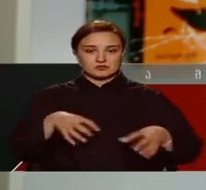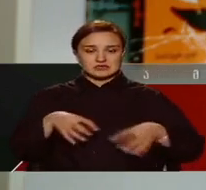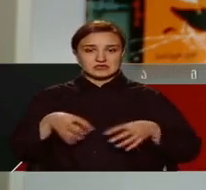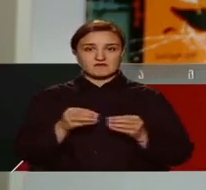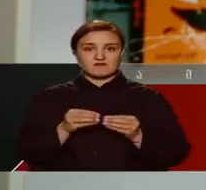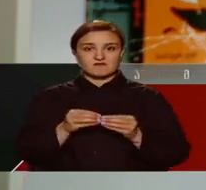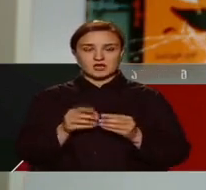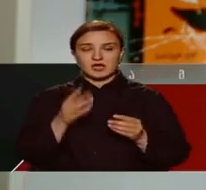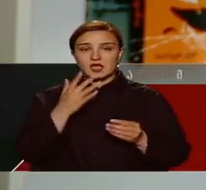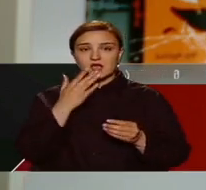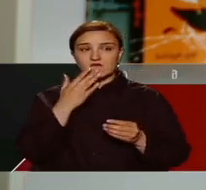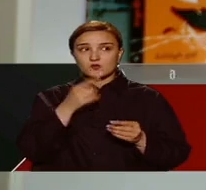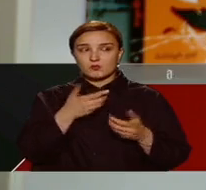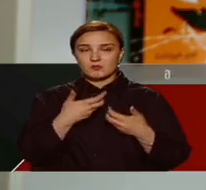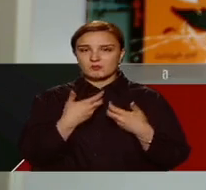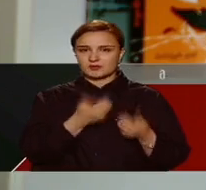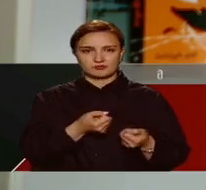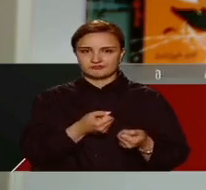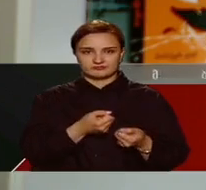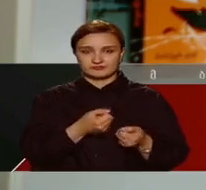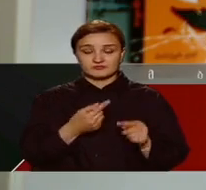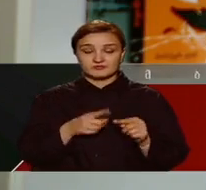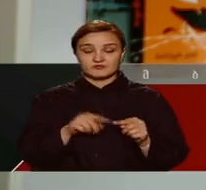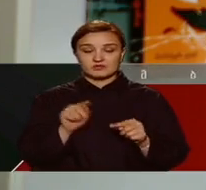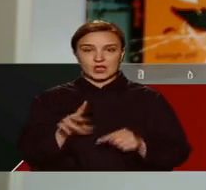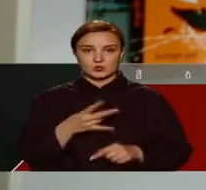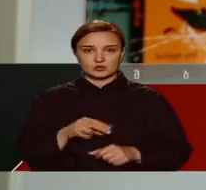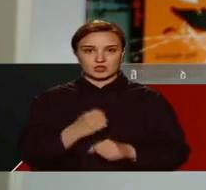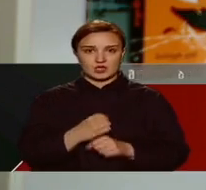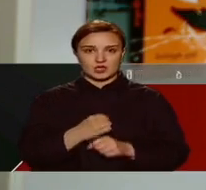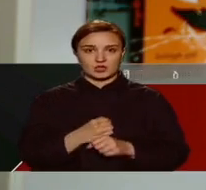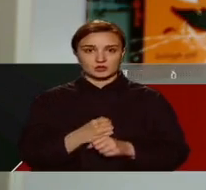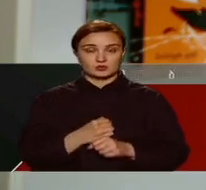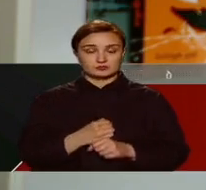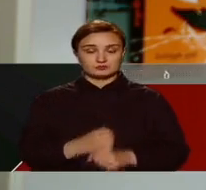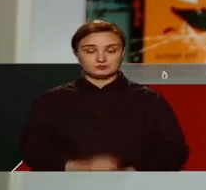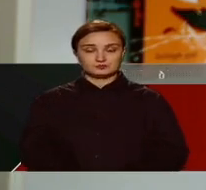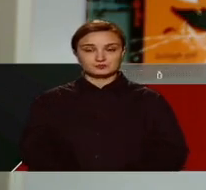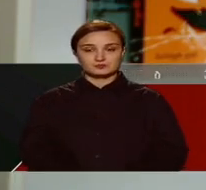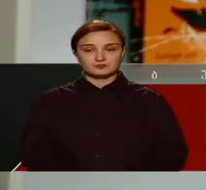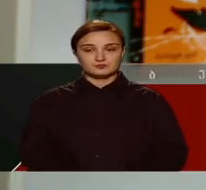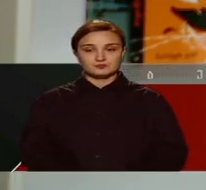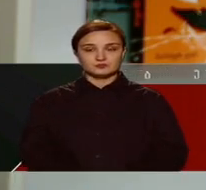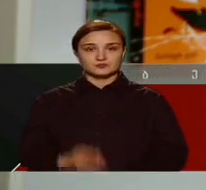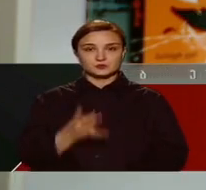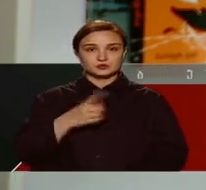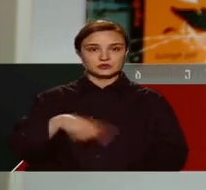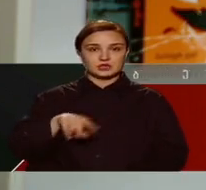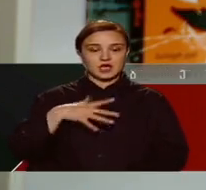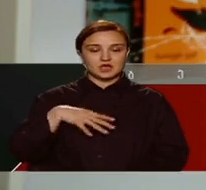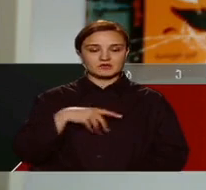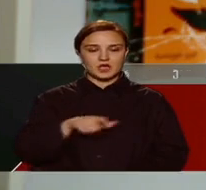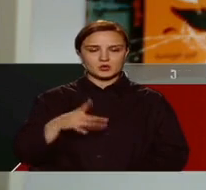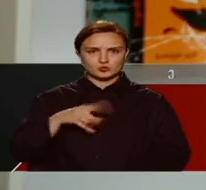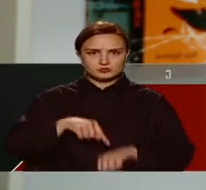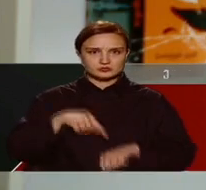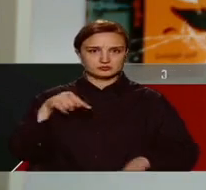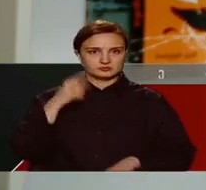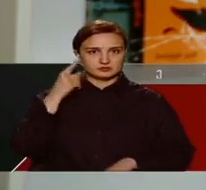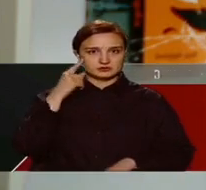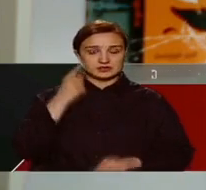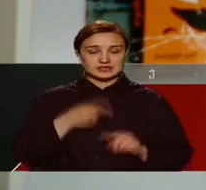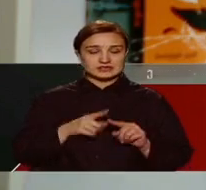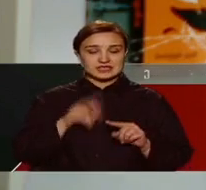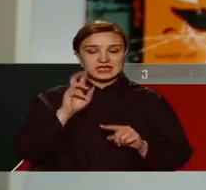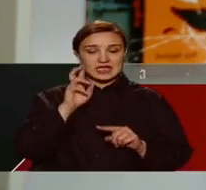რაღაცა საფუძველი და საბაბი გაქვს, რომ ეს არ გააკეთო, რთულია. Და ფიქრობ, რომ ეს უნდა გავიაზროთ ქართველმა ხალხმა, იმიტომ რომ ეს პირობები არ არის